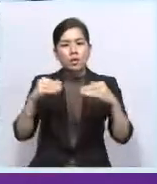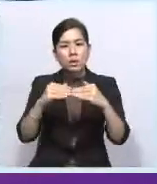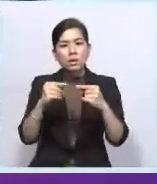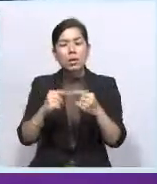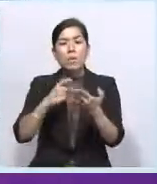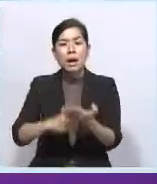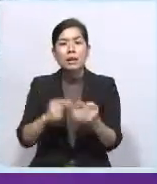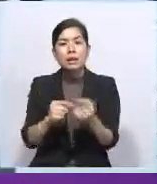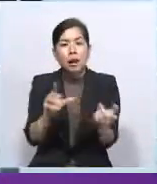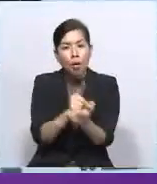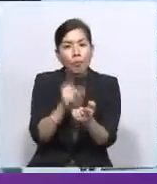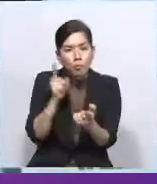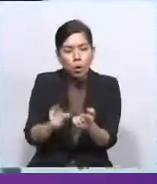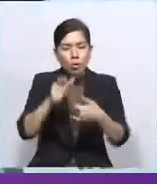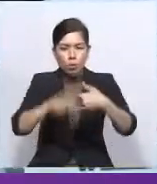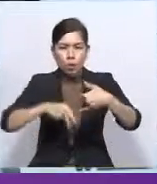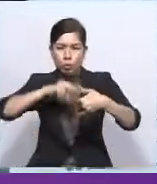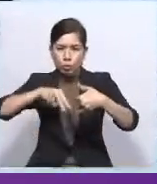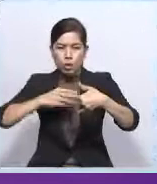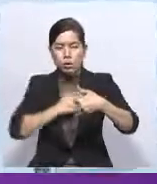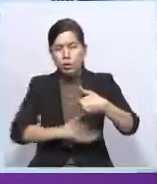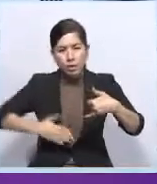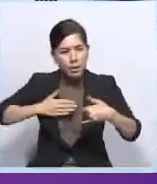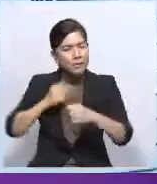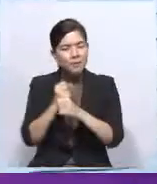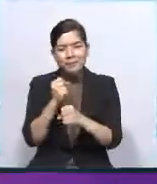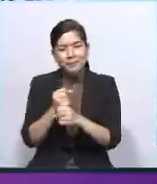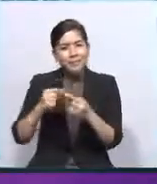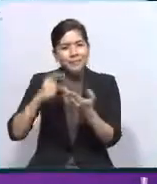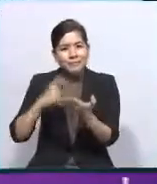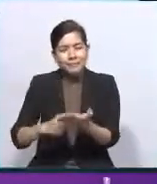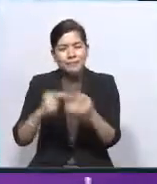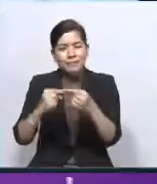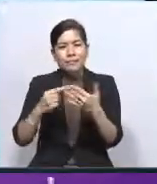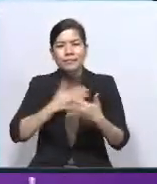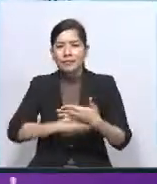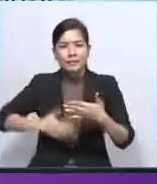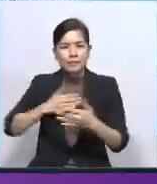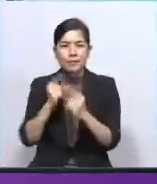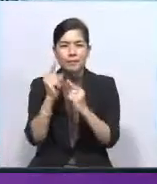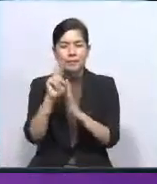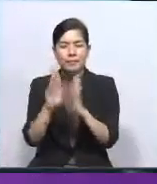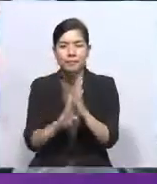ครับต้องผ่านกระบวนการตรวจสุขภาพทำประกันสุขภาพตามที่ได้กำหนดไว้ในกฎของกระทรวงครับ